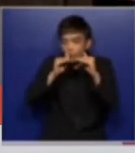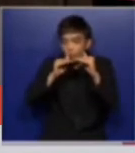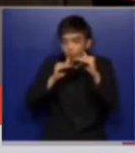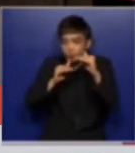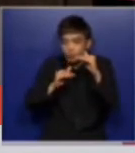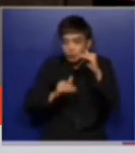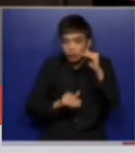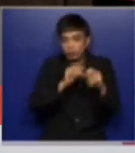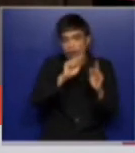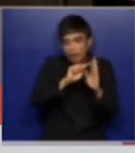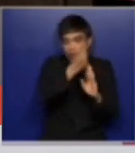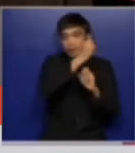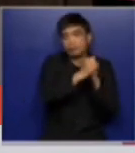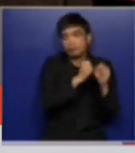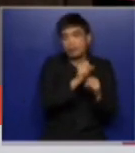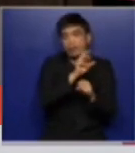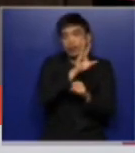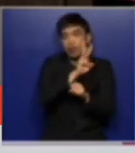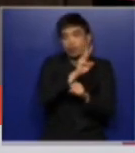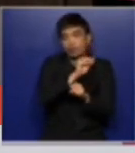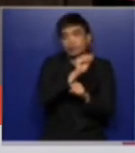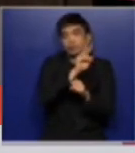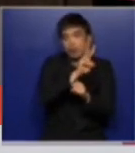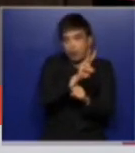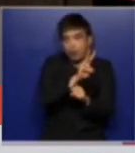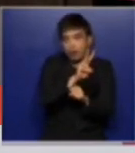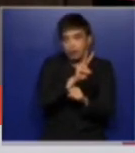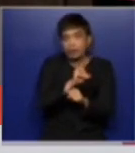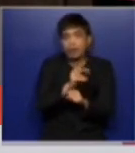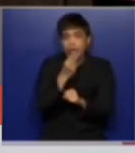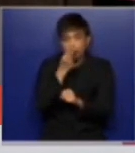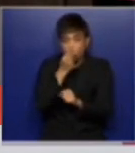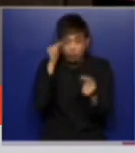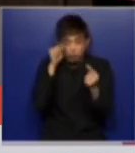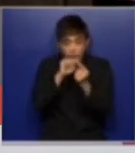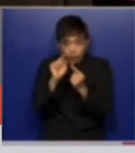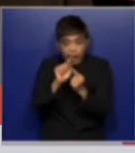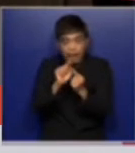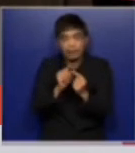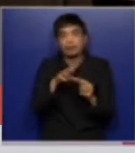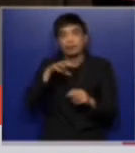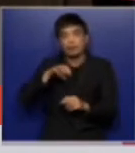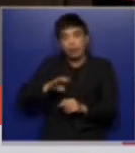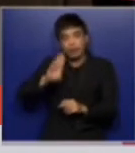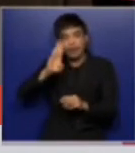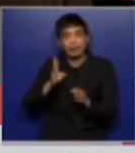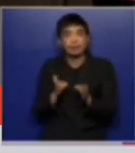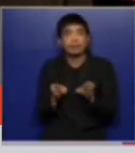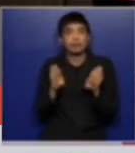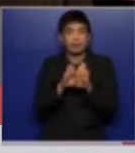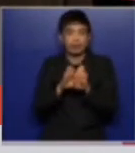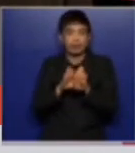านเห็นได้จากตัวเลขของธุรกิจที่ปิดกิจการมีแนวโน้มเพิ่มขึ้นถึง